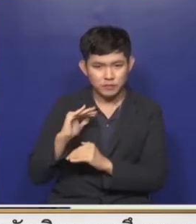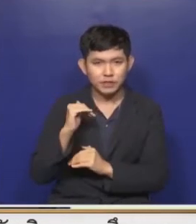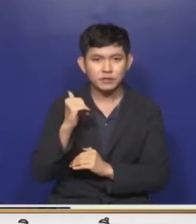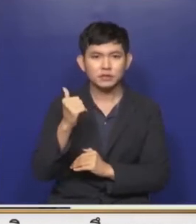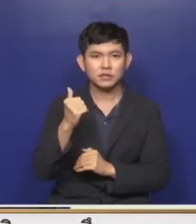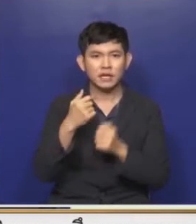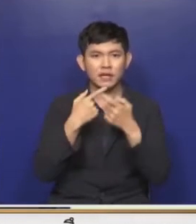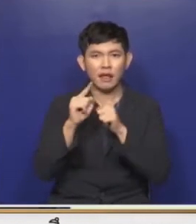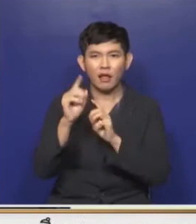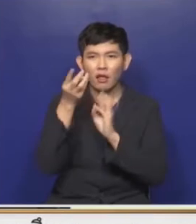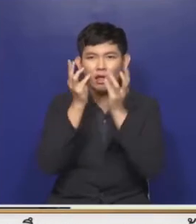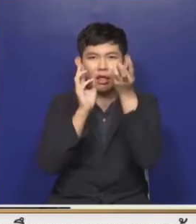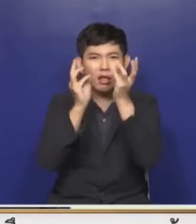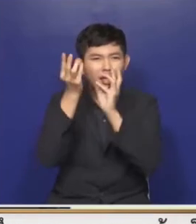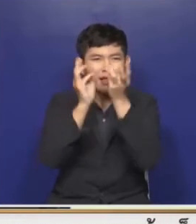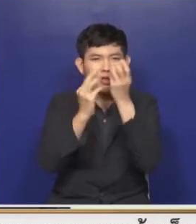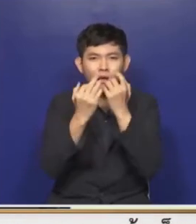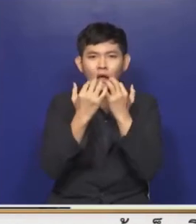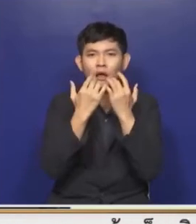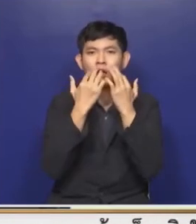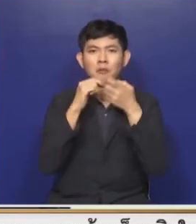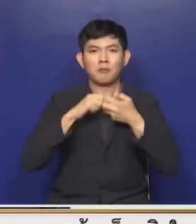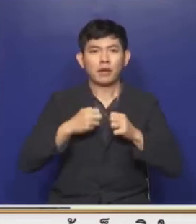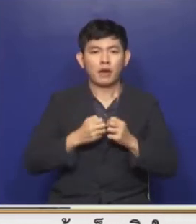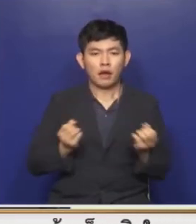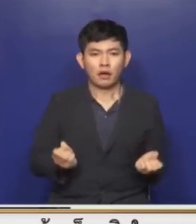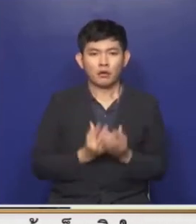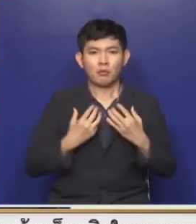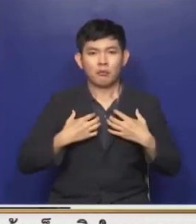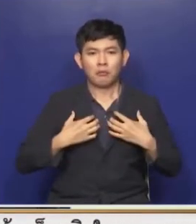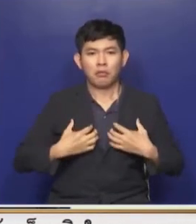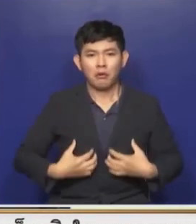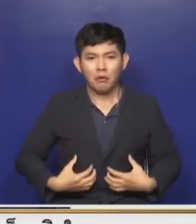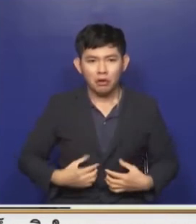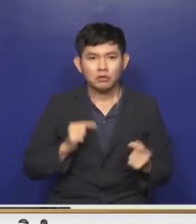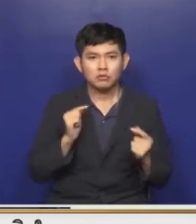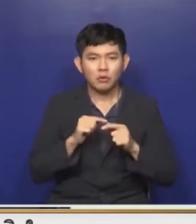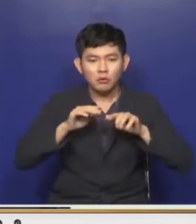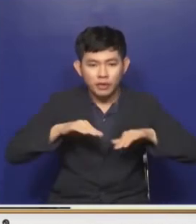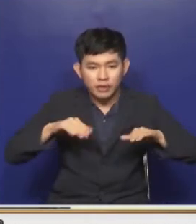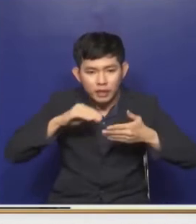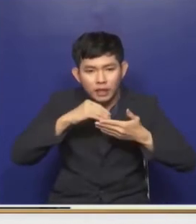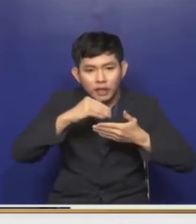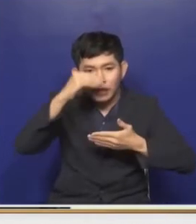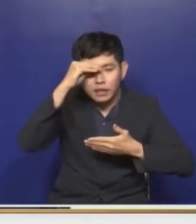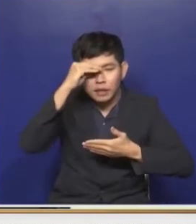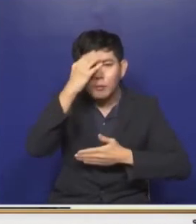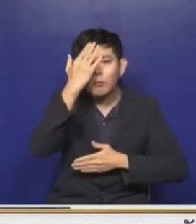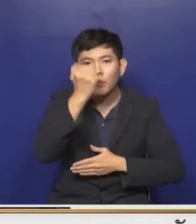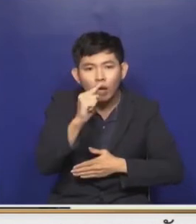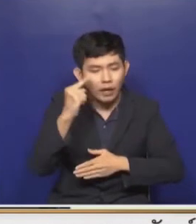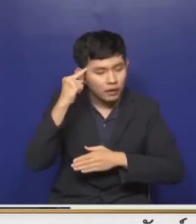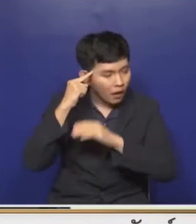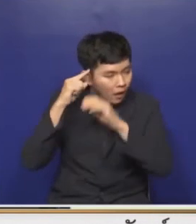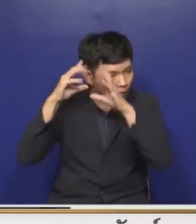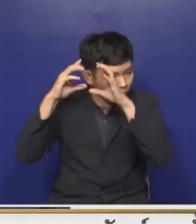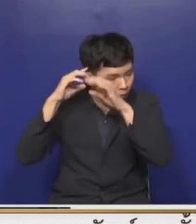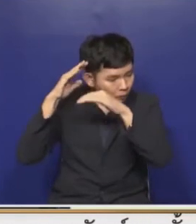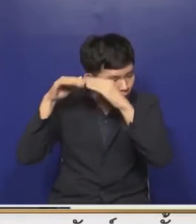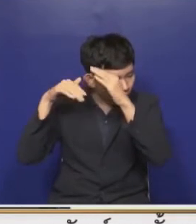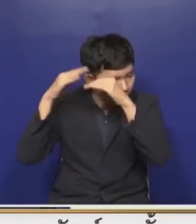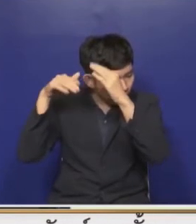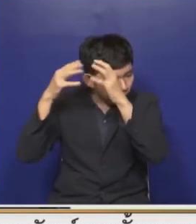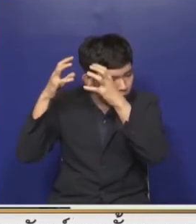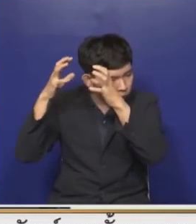นั้นขัดขวางการจะเลนเติบโตของปอดในเดกไ้เรีนและสงออัของเด็ๆที่กำลงจะพัฒนา